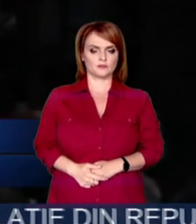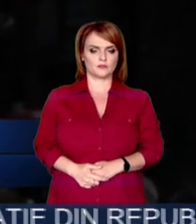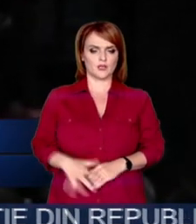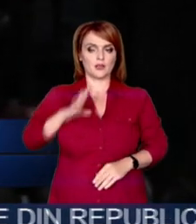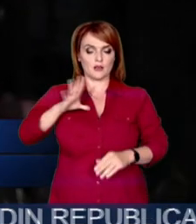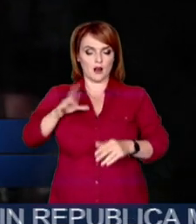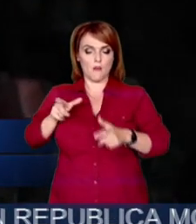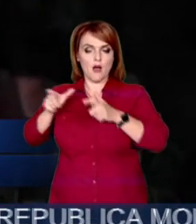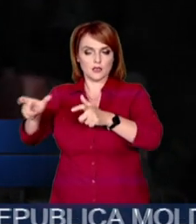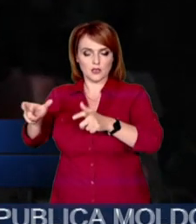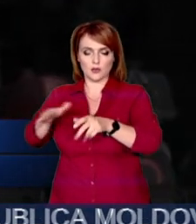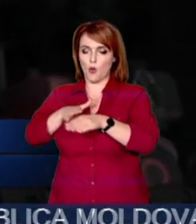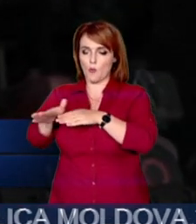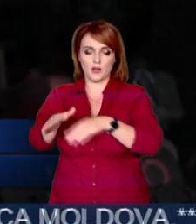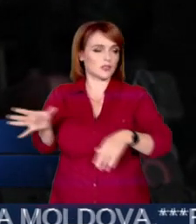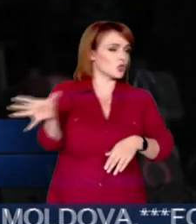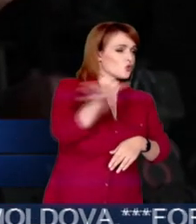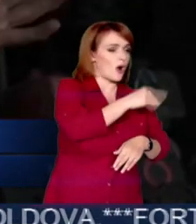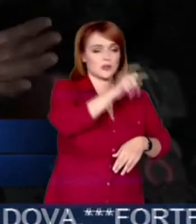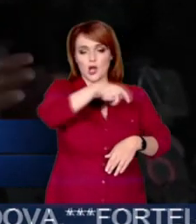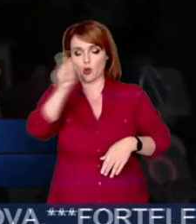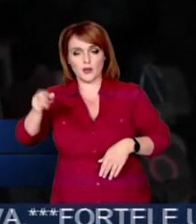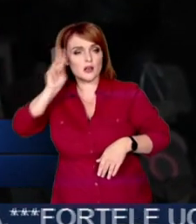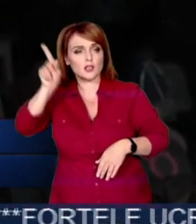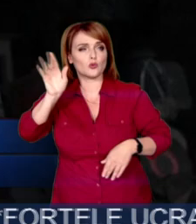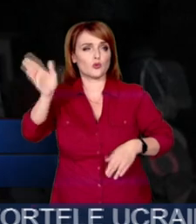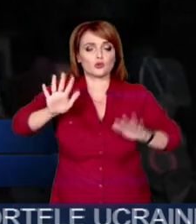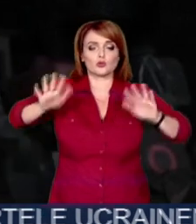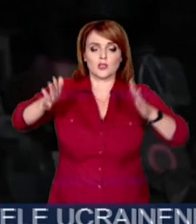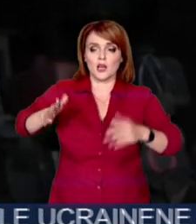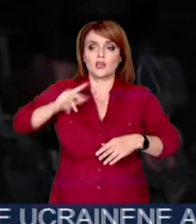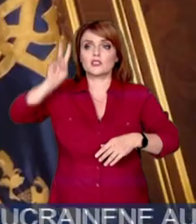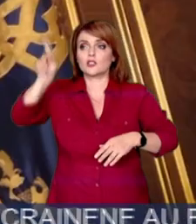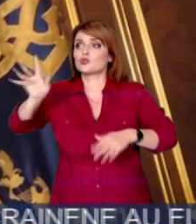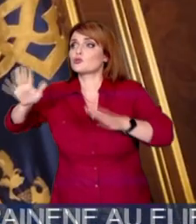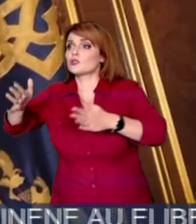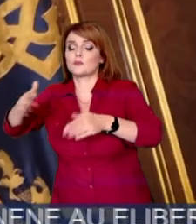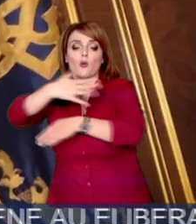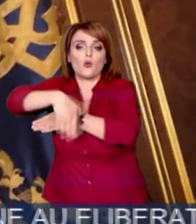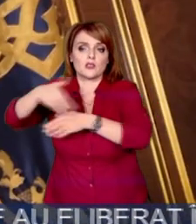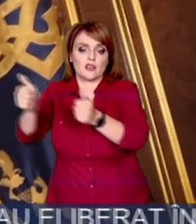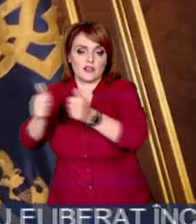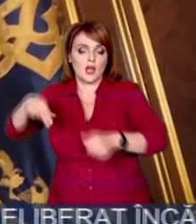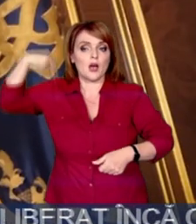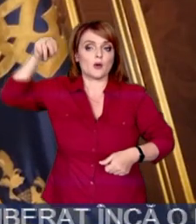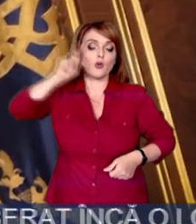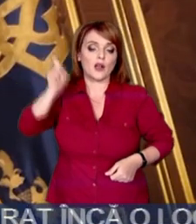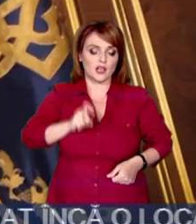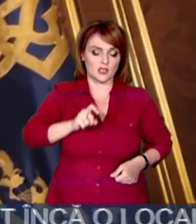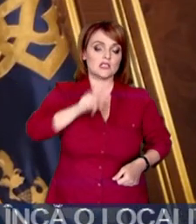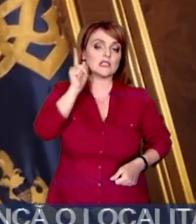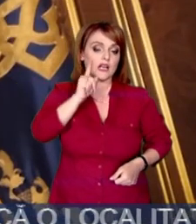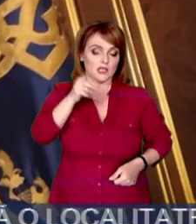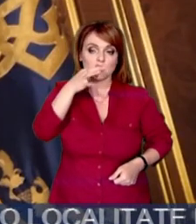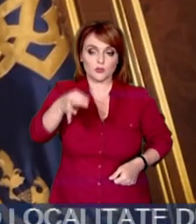Eram izolați complet, izolați de toată lumea. Nu știam ce se întâmplă nici măcar pe strada vecină. Președintele Ucrainei, Volodymyr Zelensky,